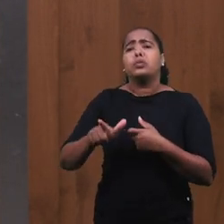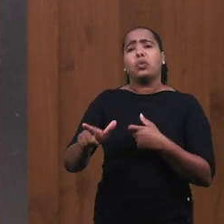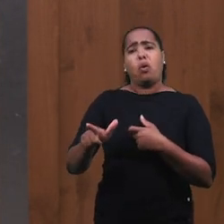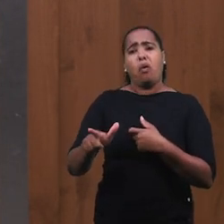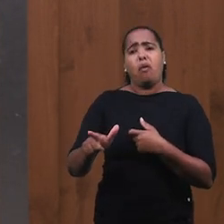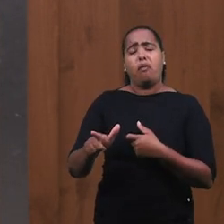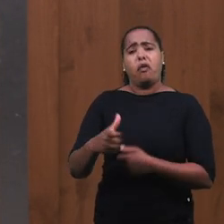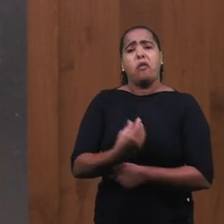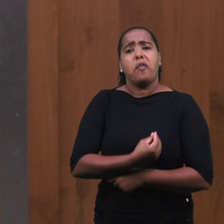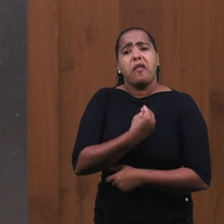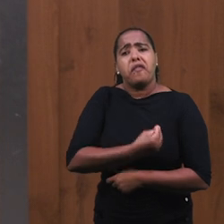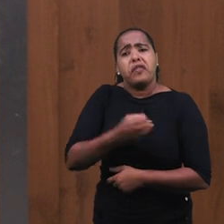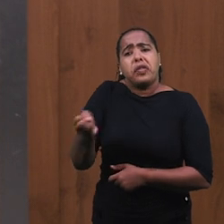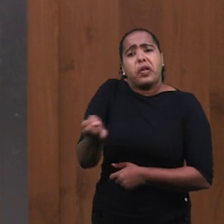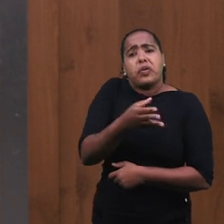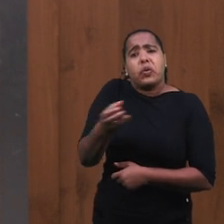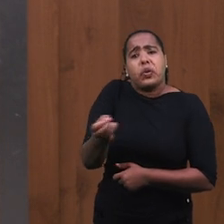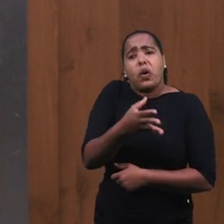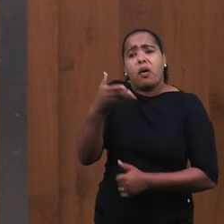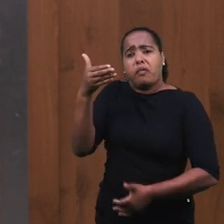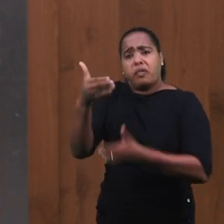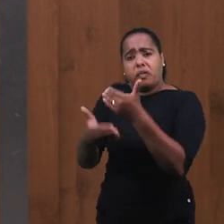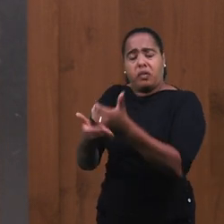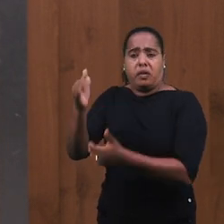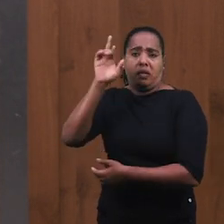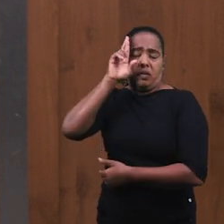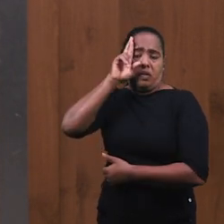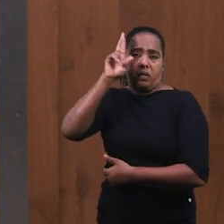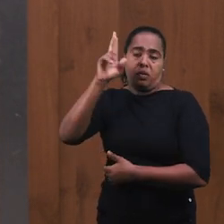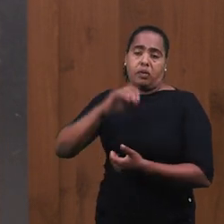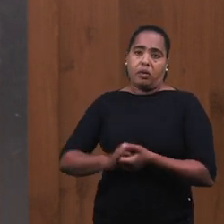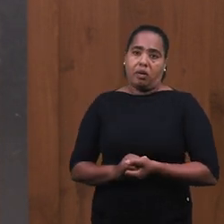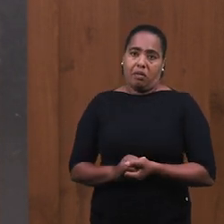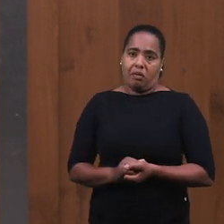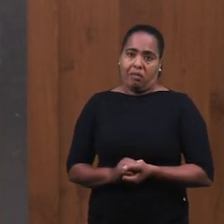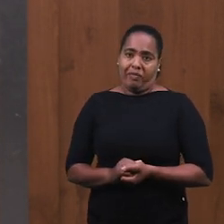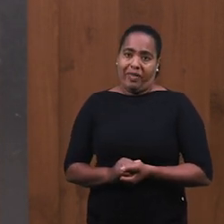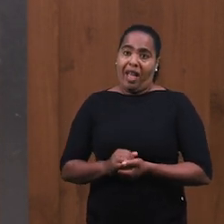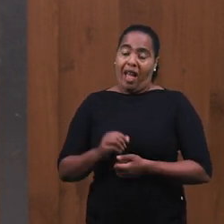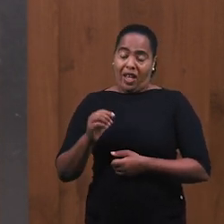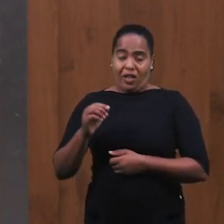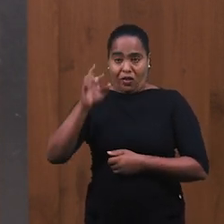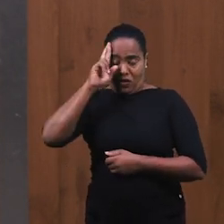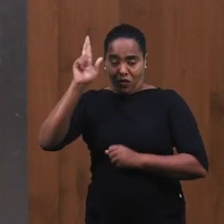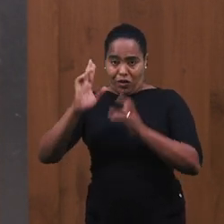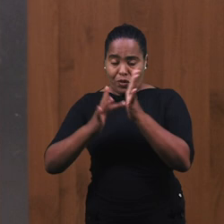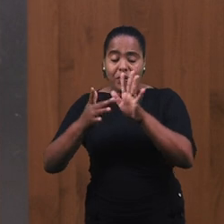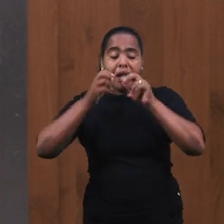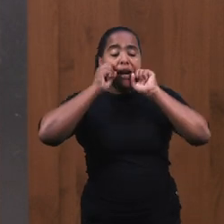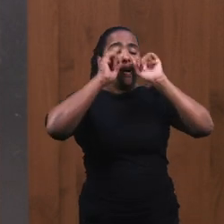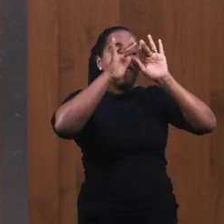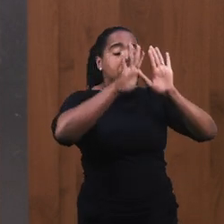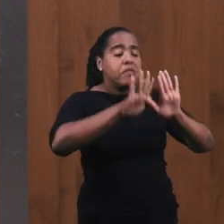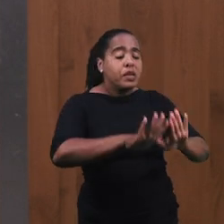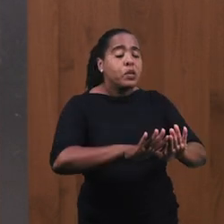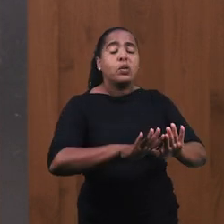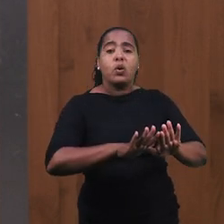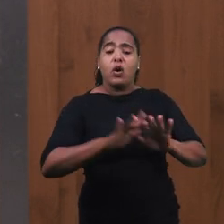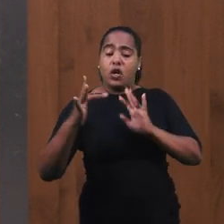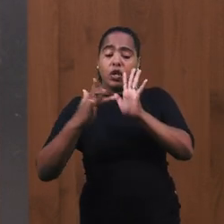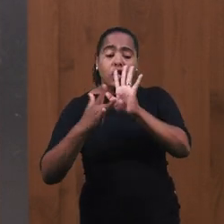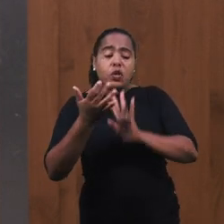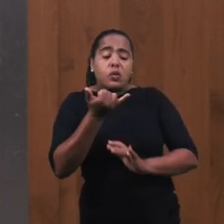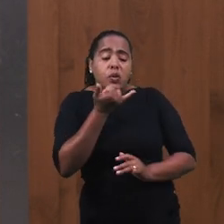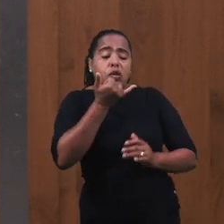dans la présence de Jésus. Et elle a été bénie. elle a reçu le pardon, la